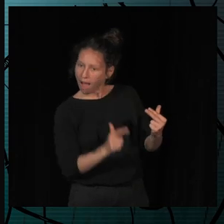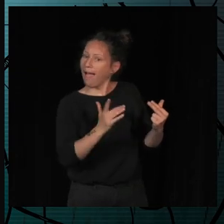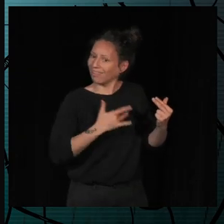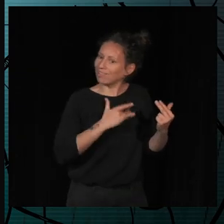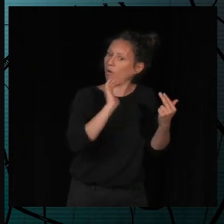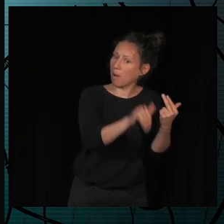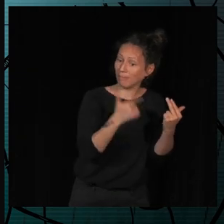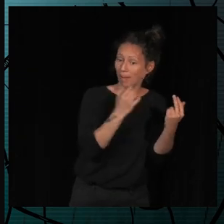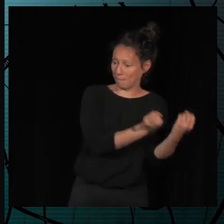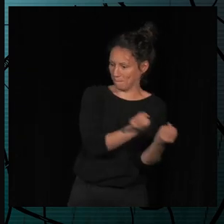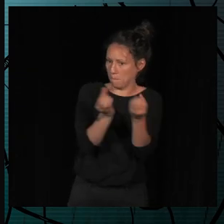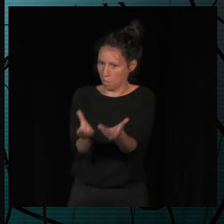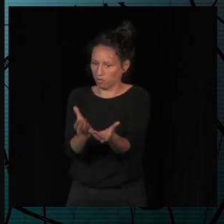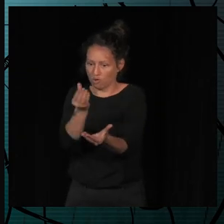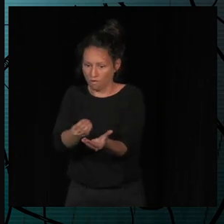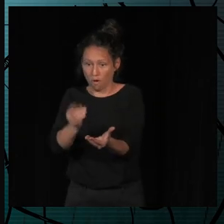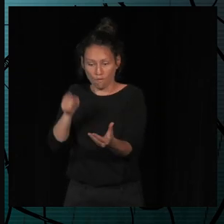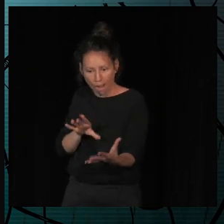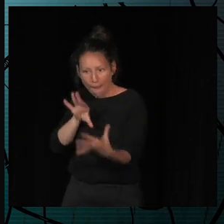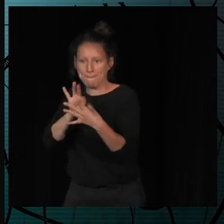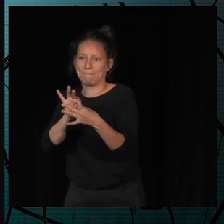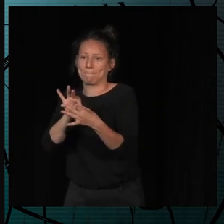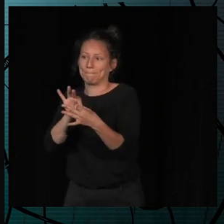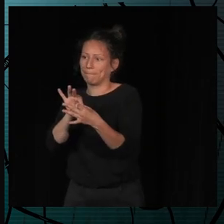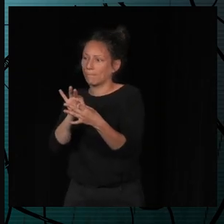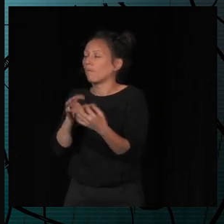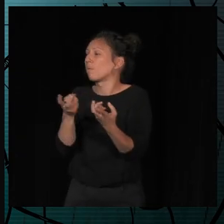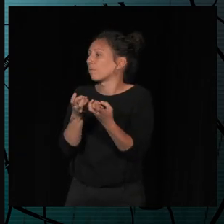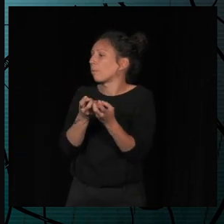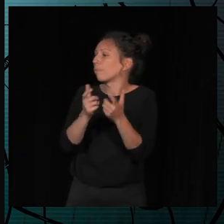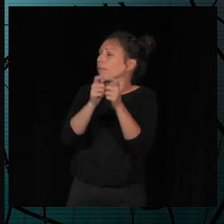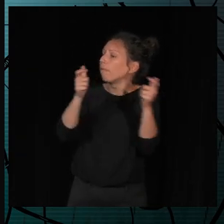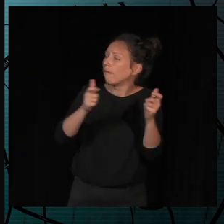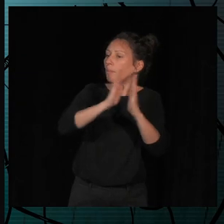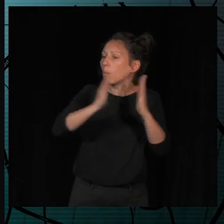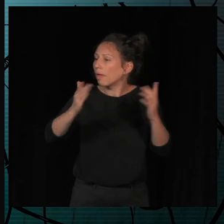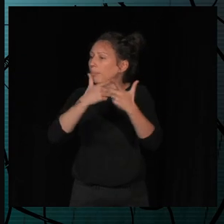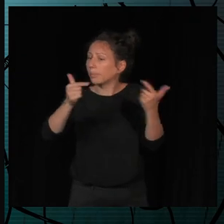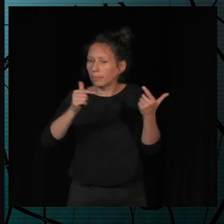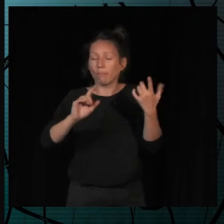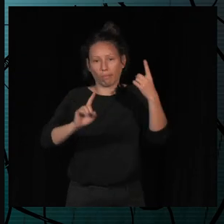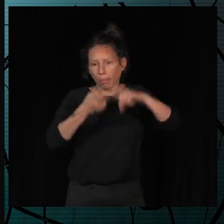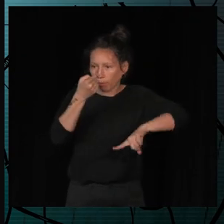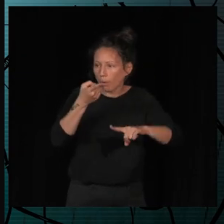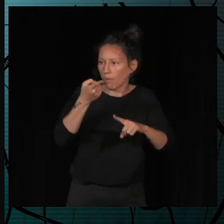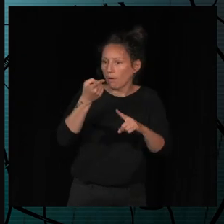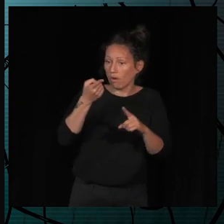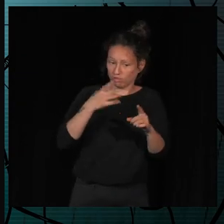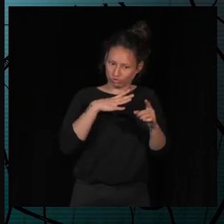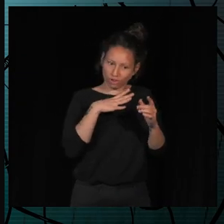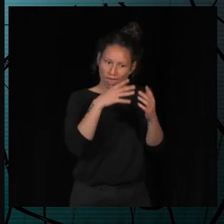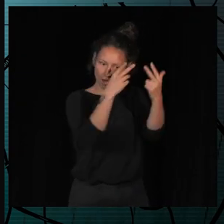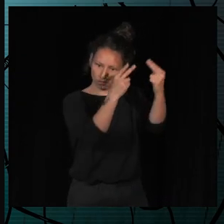bah en collectif en institution vous connaissez bien hein ces manières de pouvoir exploiter C ces